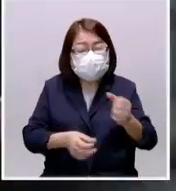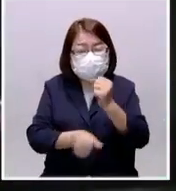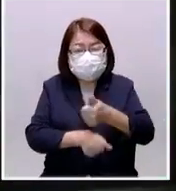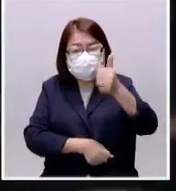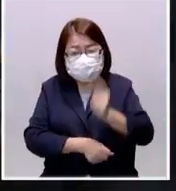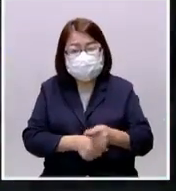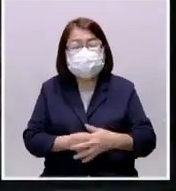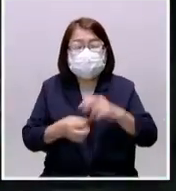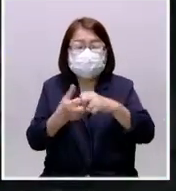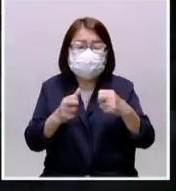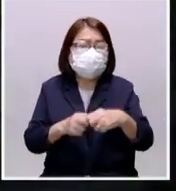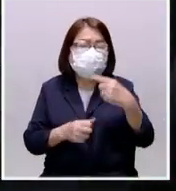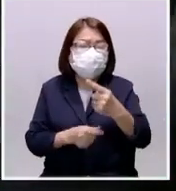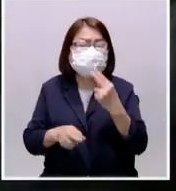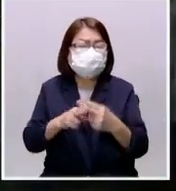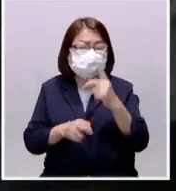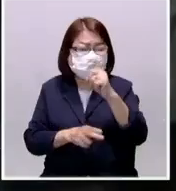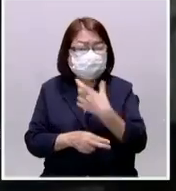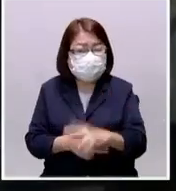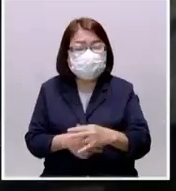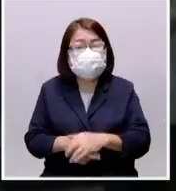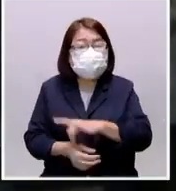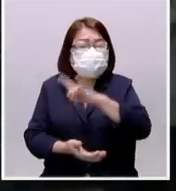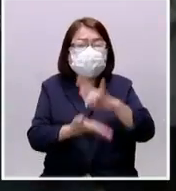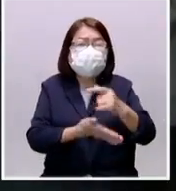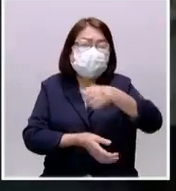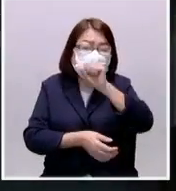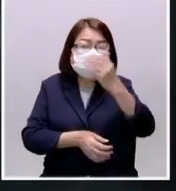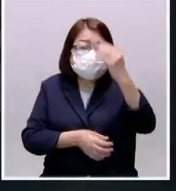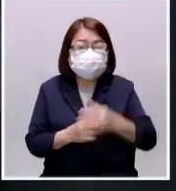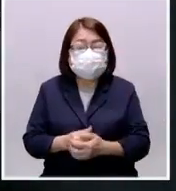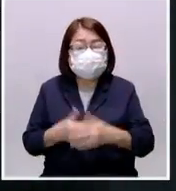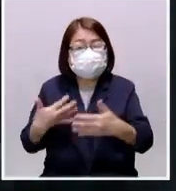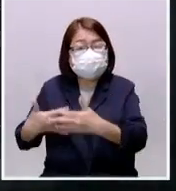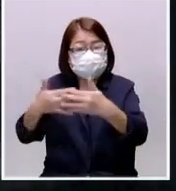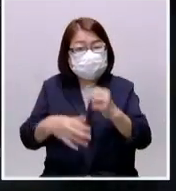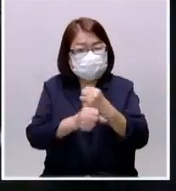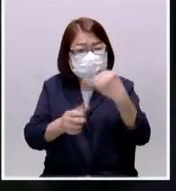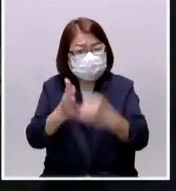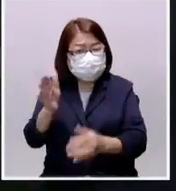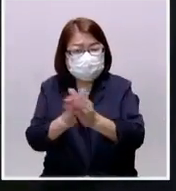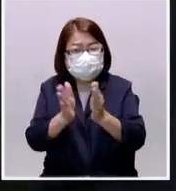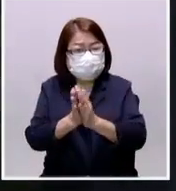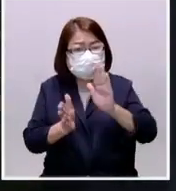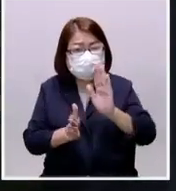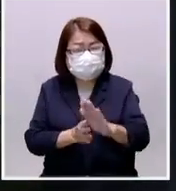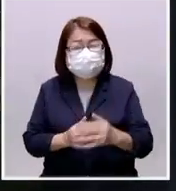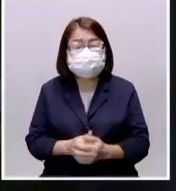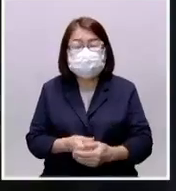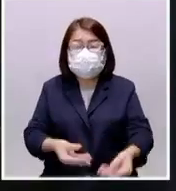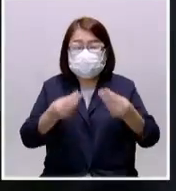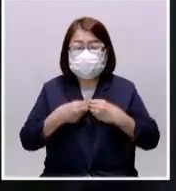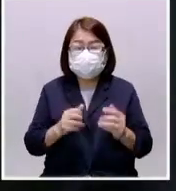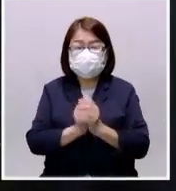ระทบทางลบที่เกิดจากเพโลซีเยือนไต้หวันและสหรัฐจะต้องไม่เดินในทางที่ผิดอีกต่อไปอย่าเพิ่มความตึง